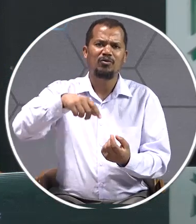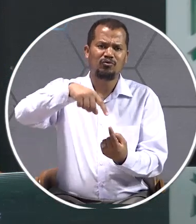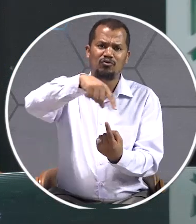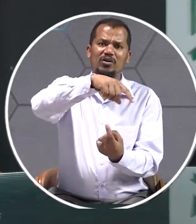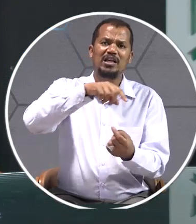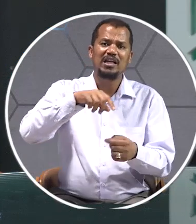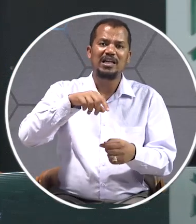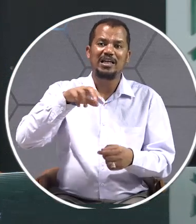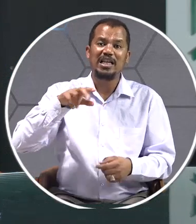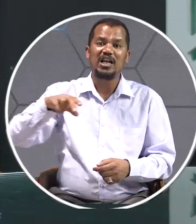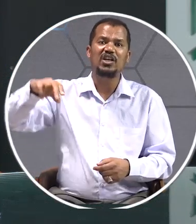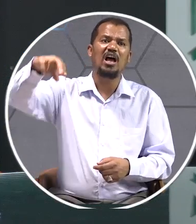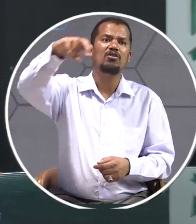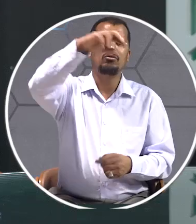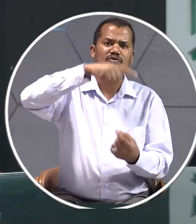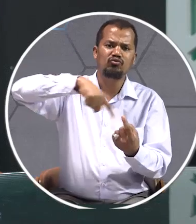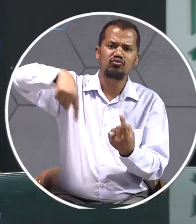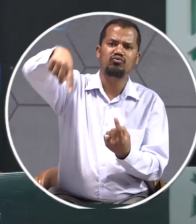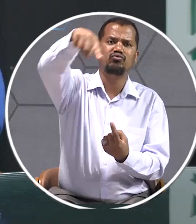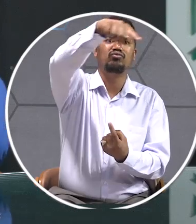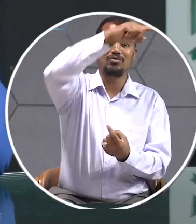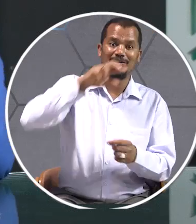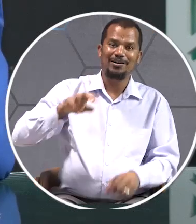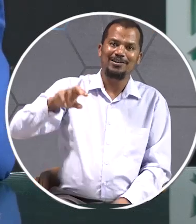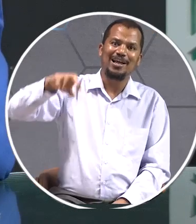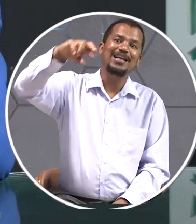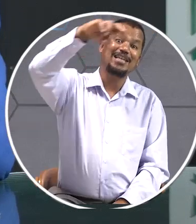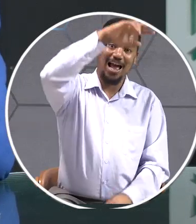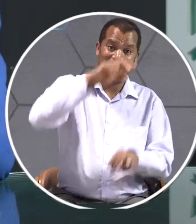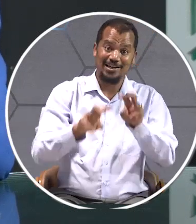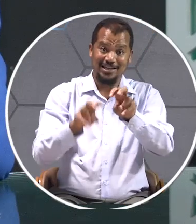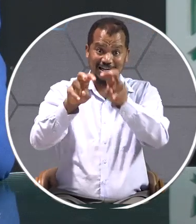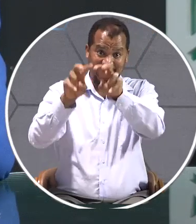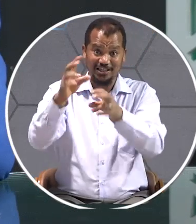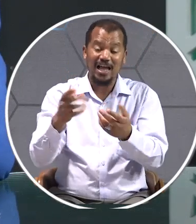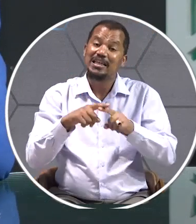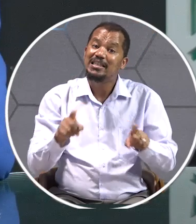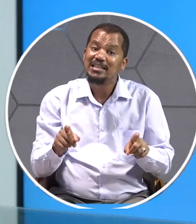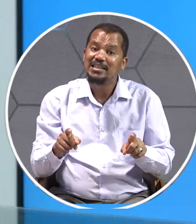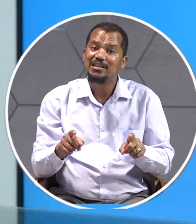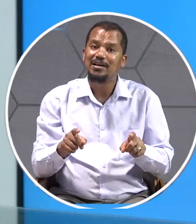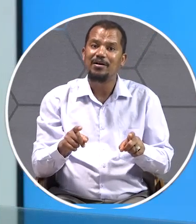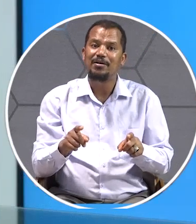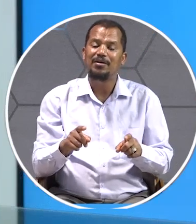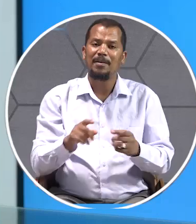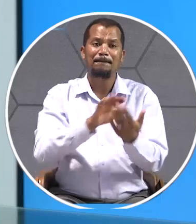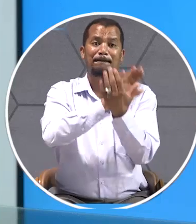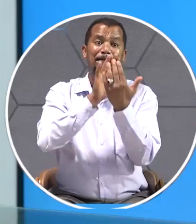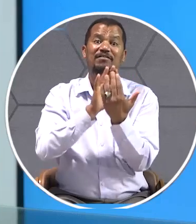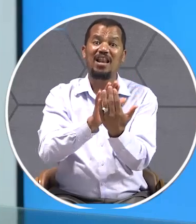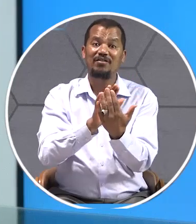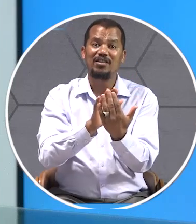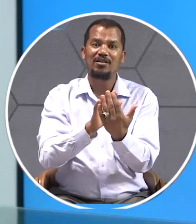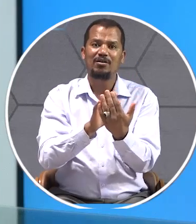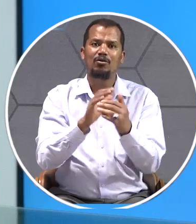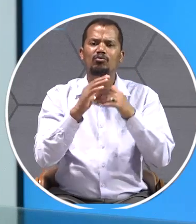ደረጃው መውጫው እንደዚህ የዞርክ ነው እንደዛ ነው የምትወጪው ግን በጀር በዚህ በፊል ለፊት በኩል አክሰሰብል